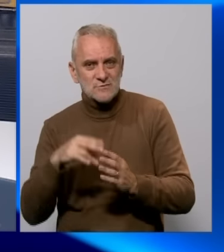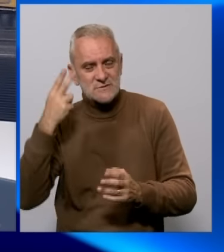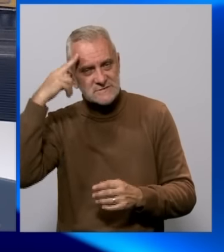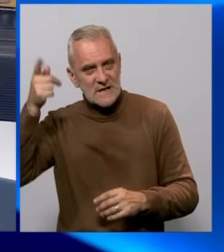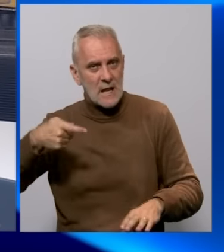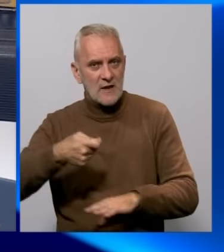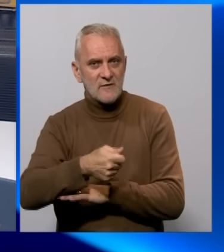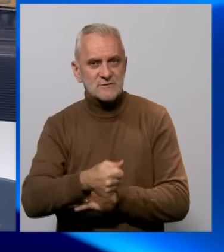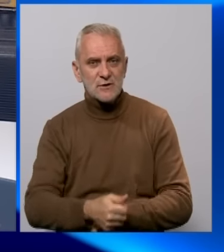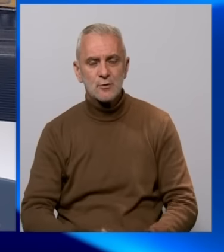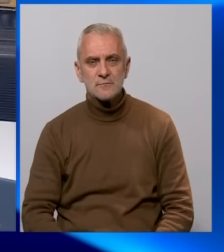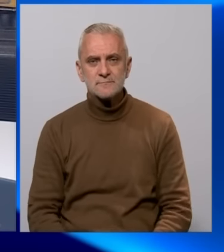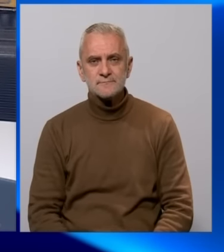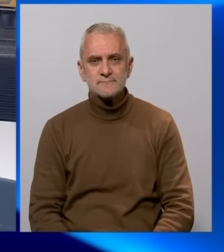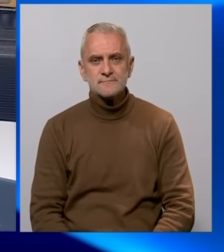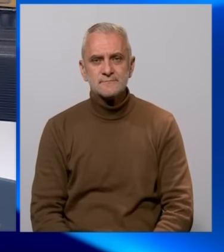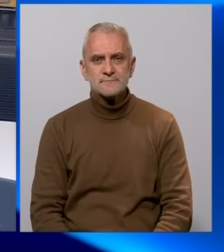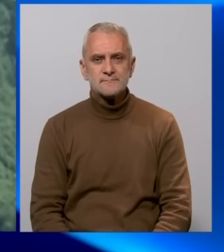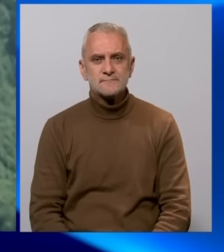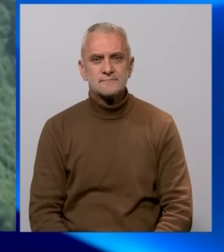investitorima.